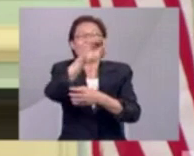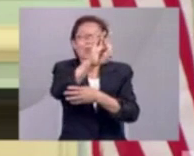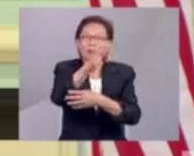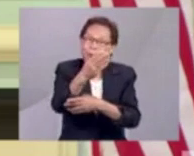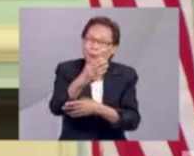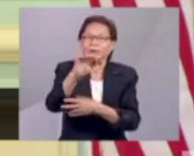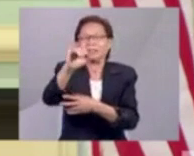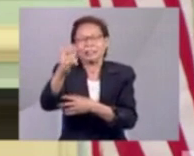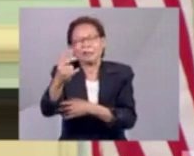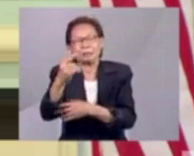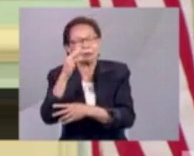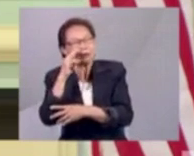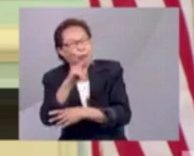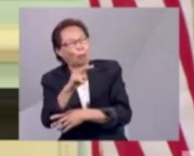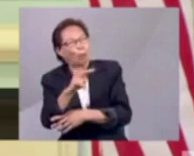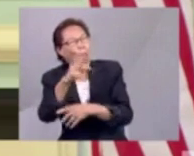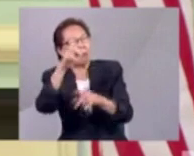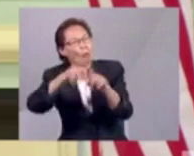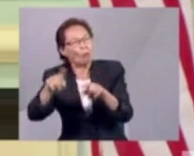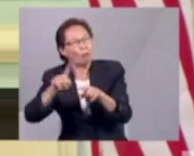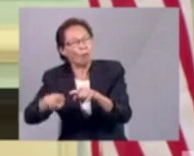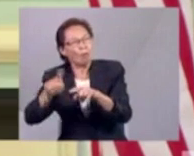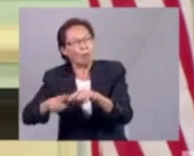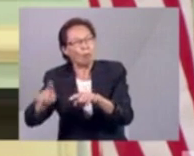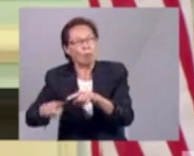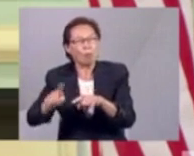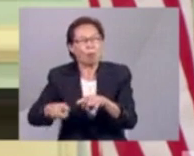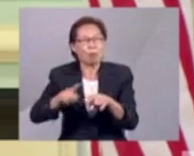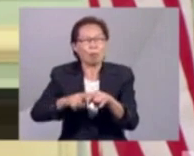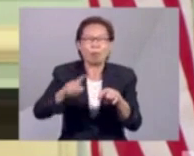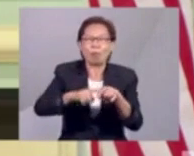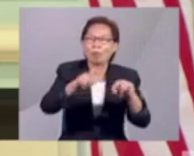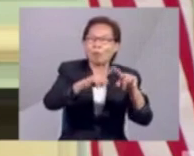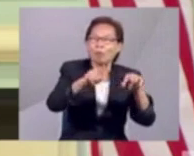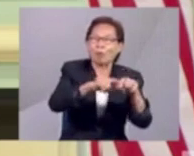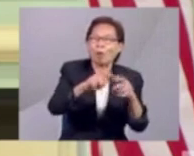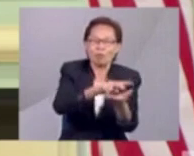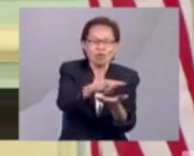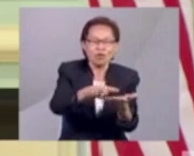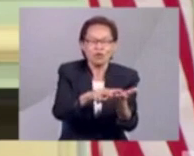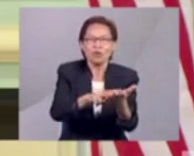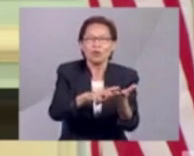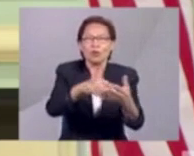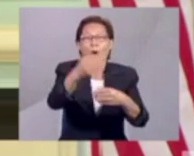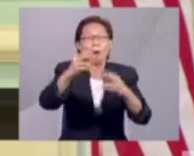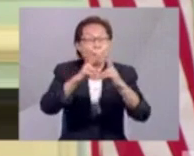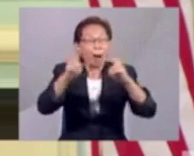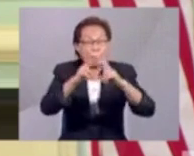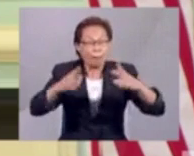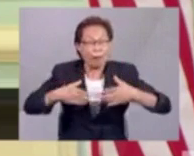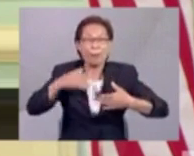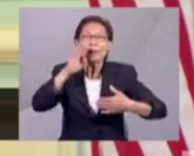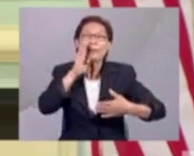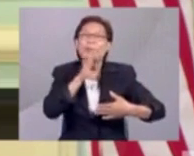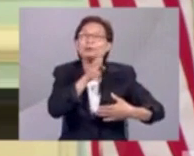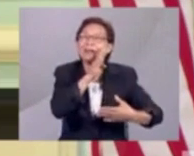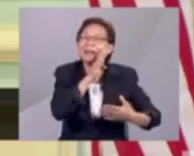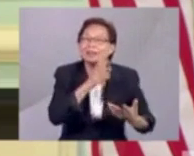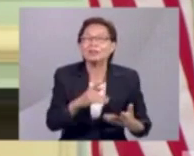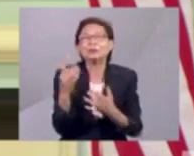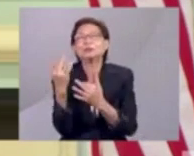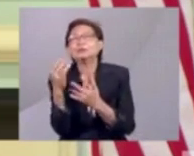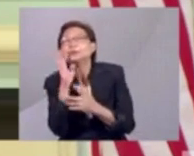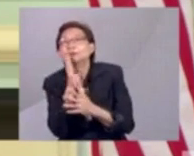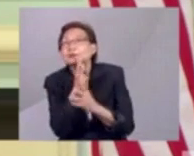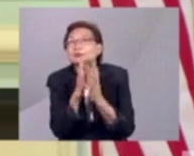dan sebagainya, berbagai-bagai parodi video dikeluarkan, yang paling mengembirakan termasuk yang bujang selama ini yang